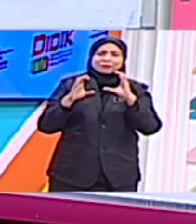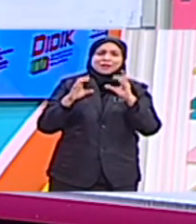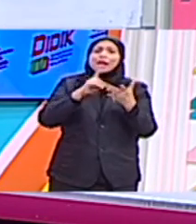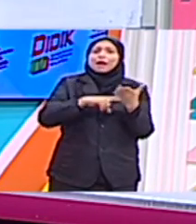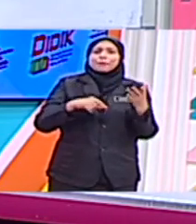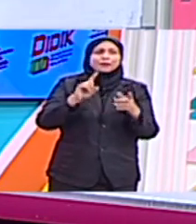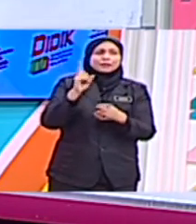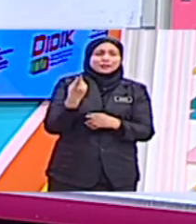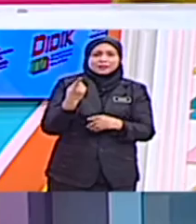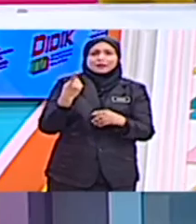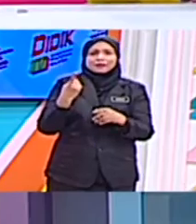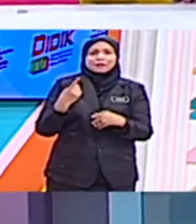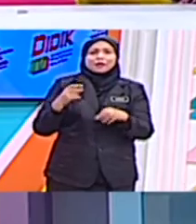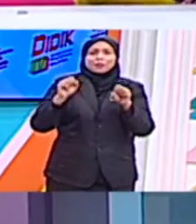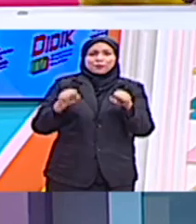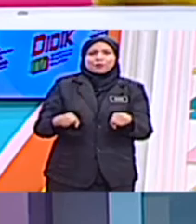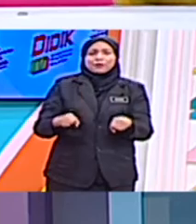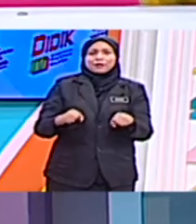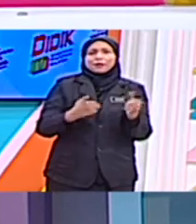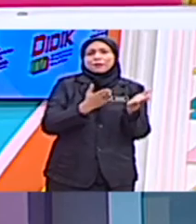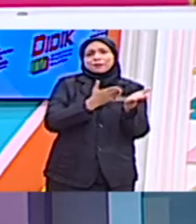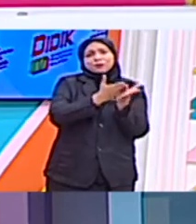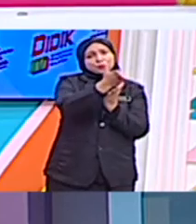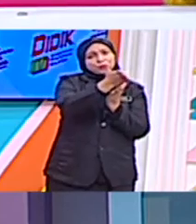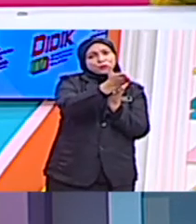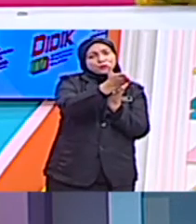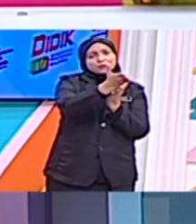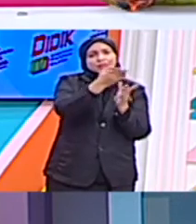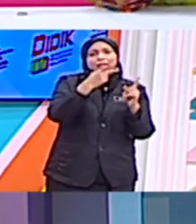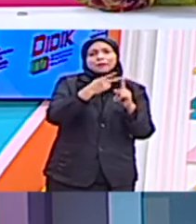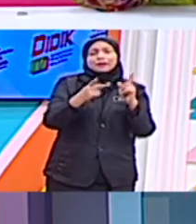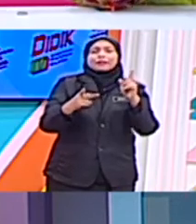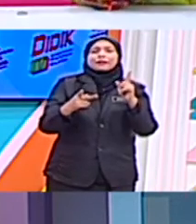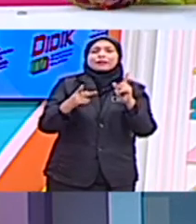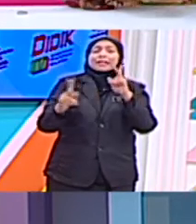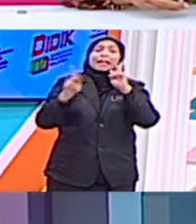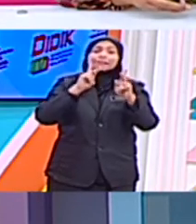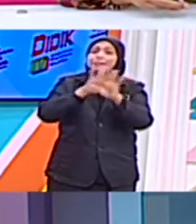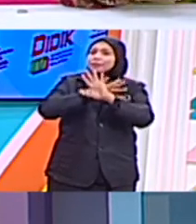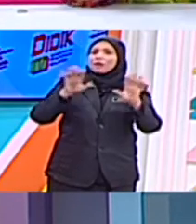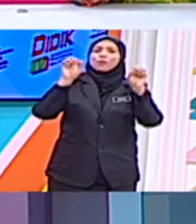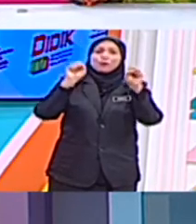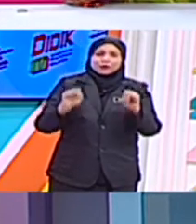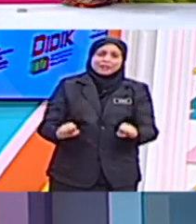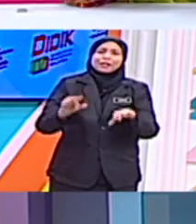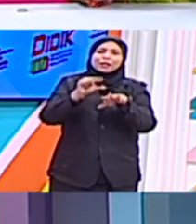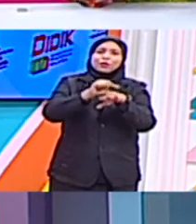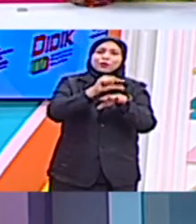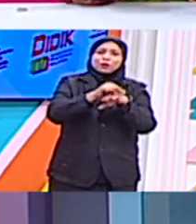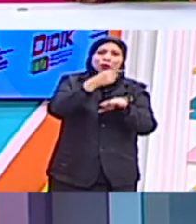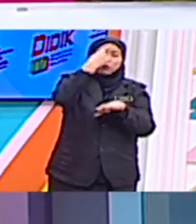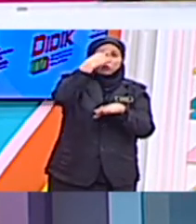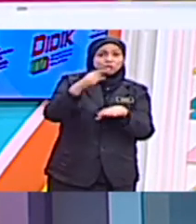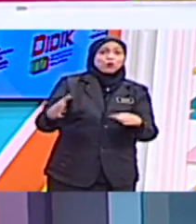sahaja perkataan yang menjurus kepada mengatakan tidak itu boleh digunakan untuk